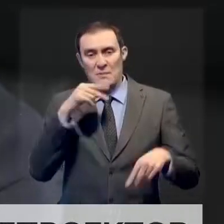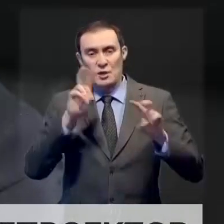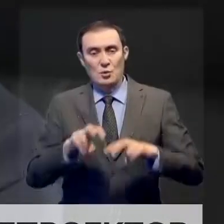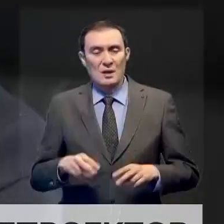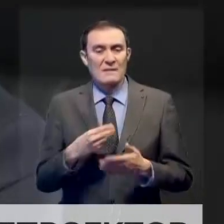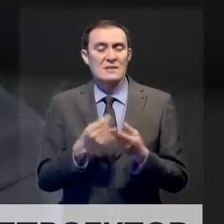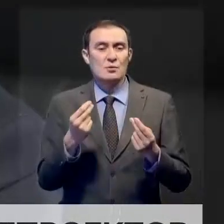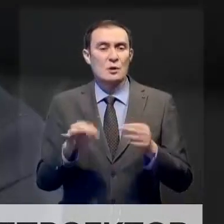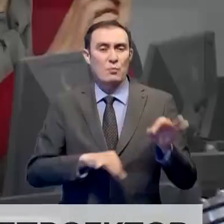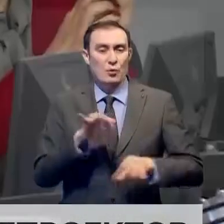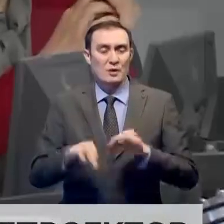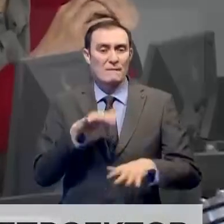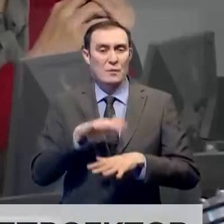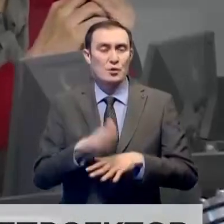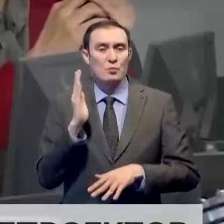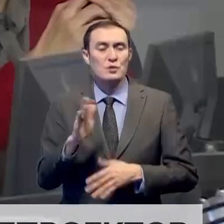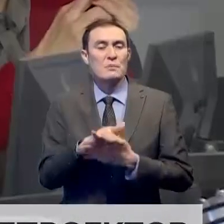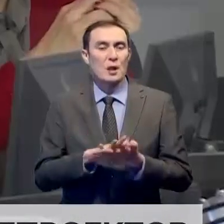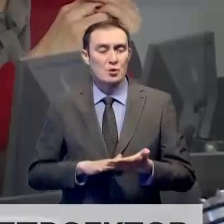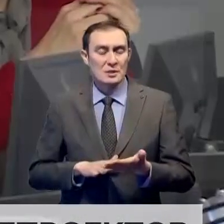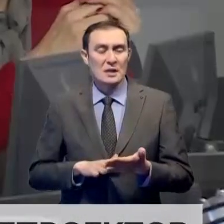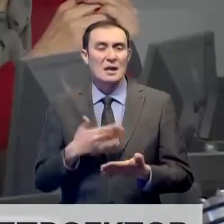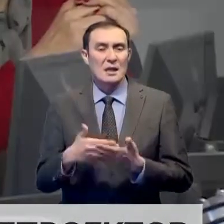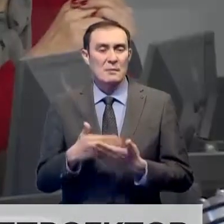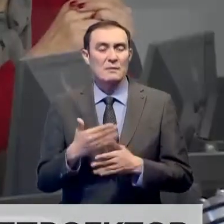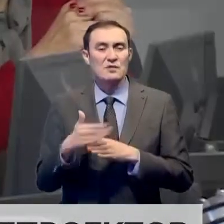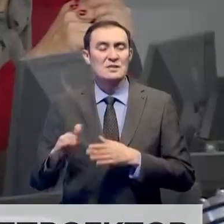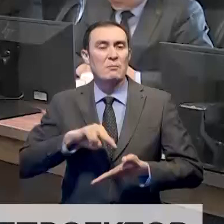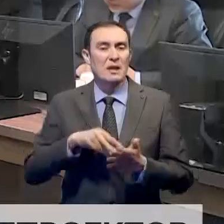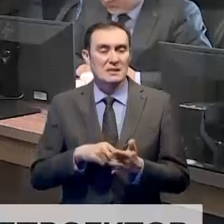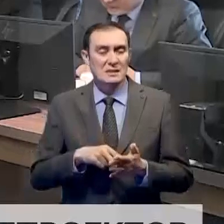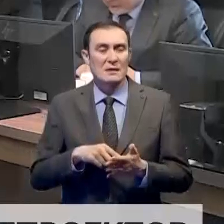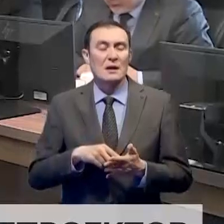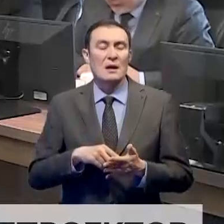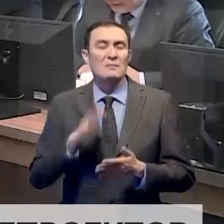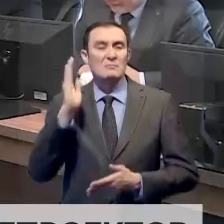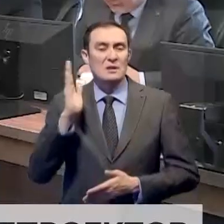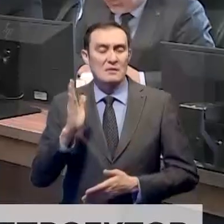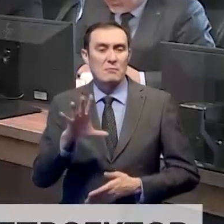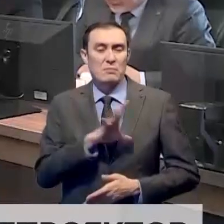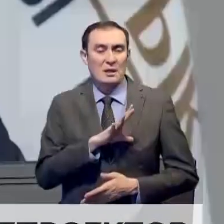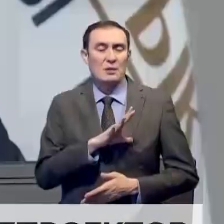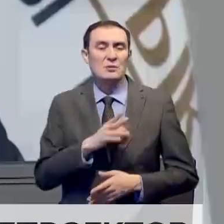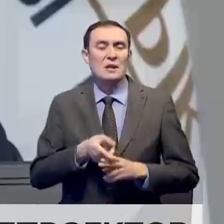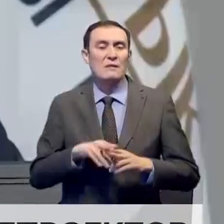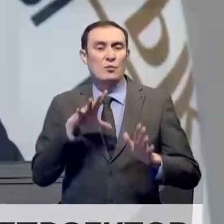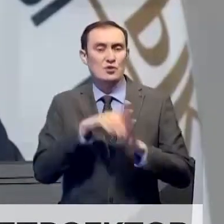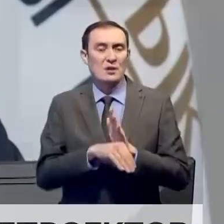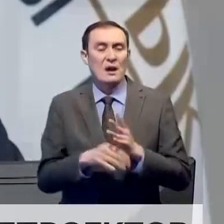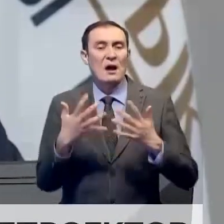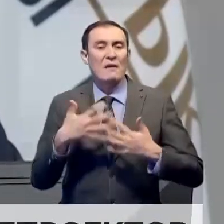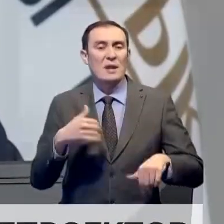мониторинга инвестиционных проектов фондом будет продолжена. В частности, в числе планов на среднесрочную перспективу было названо внедрение